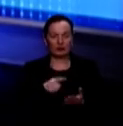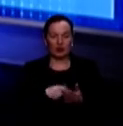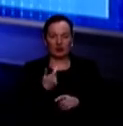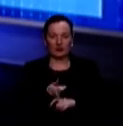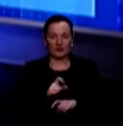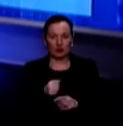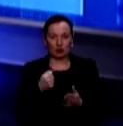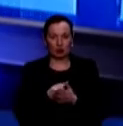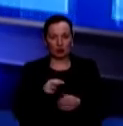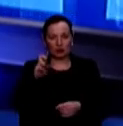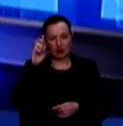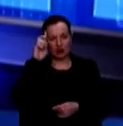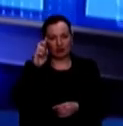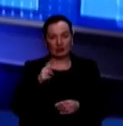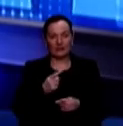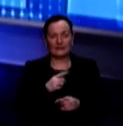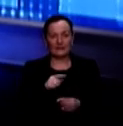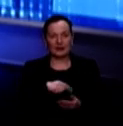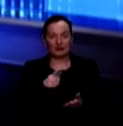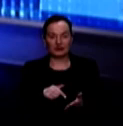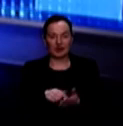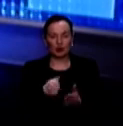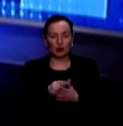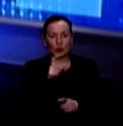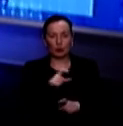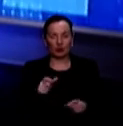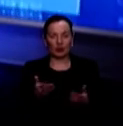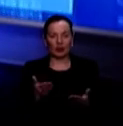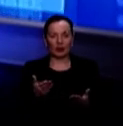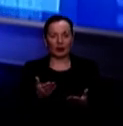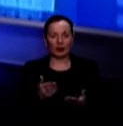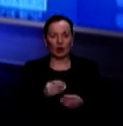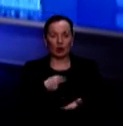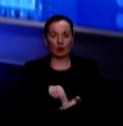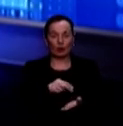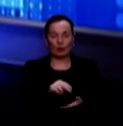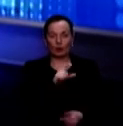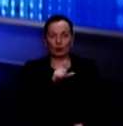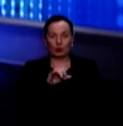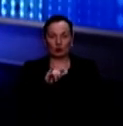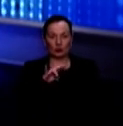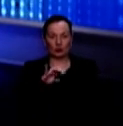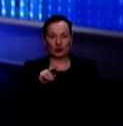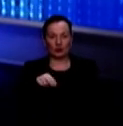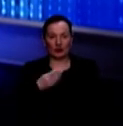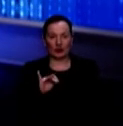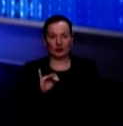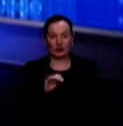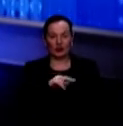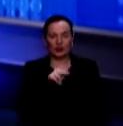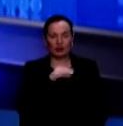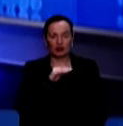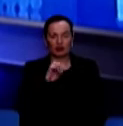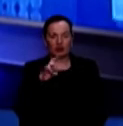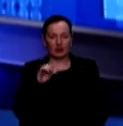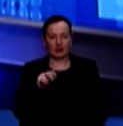Питання більше до тих людей, які купують Хундаї, все інше. Вже давно цей процес. Якийсь General Electric в